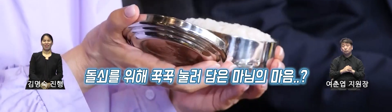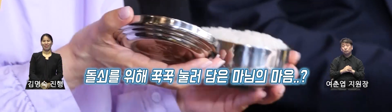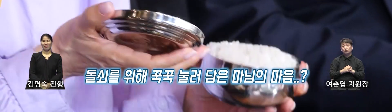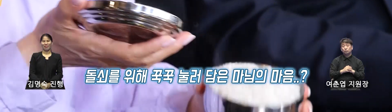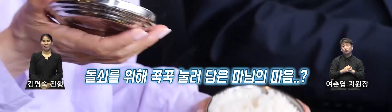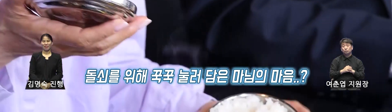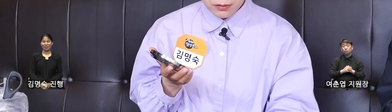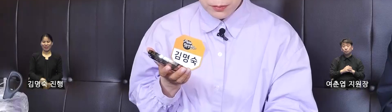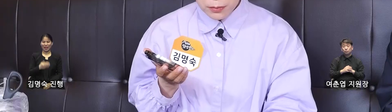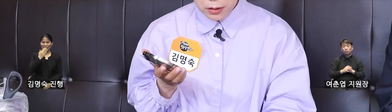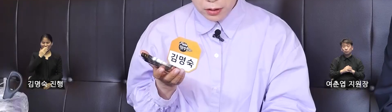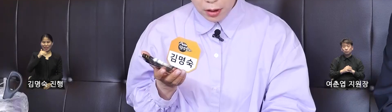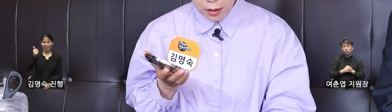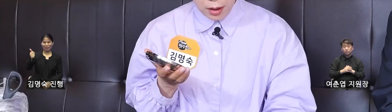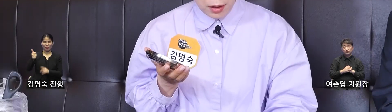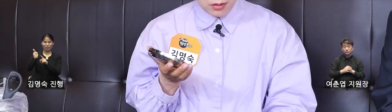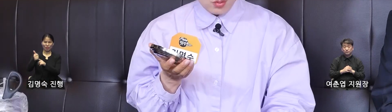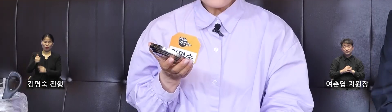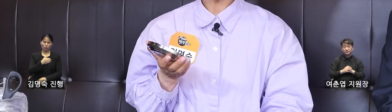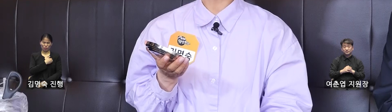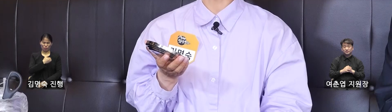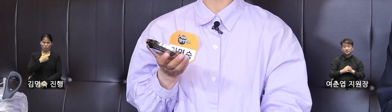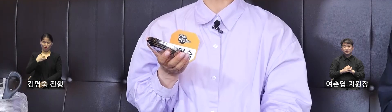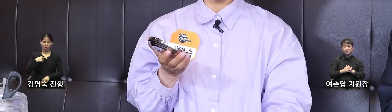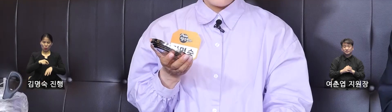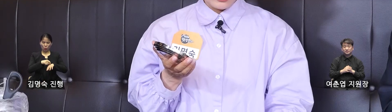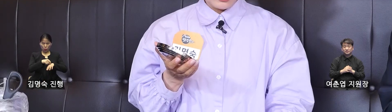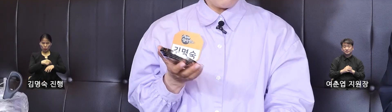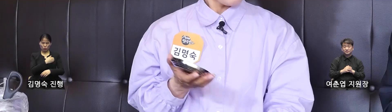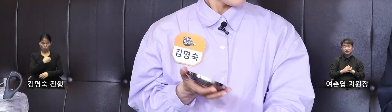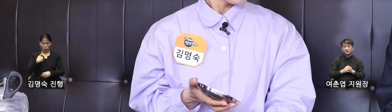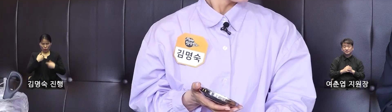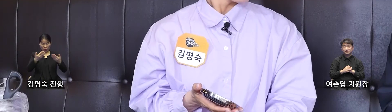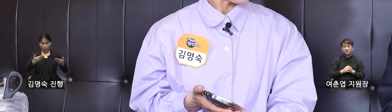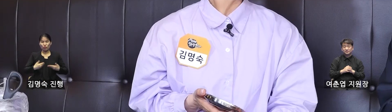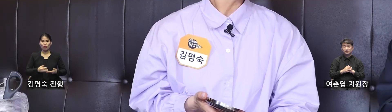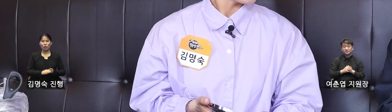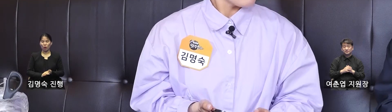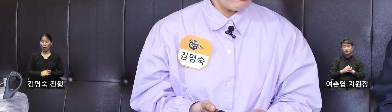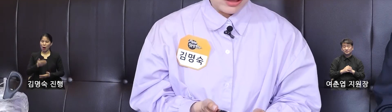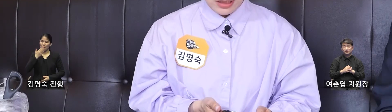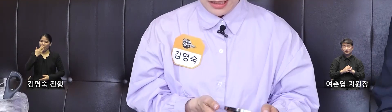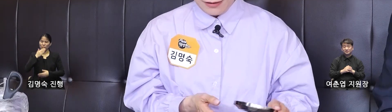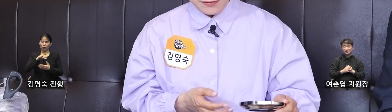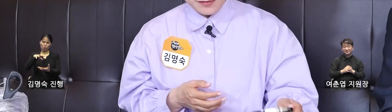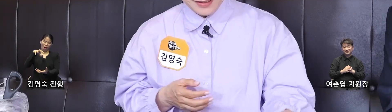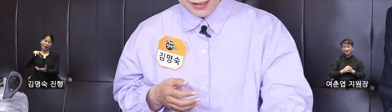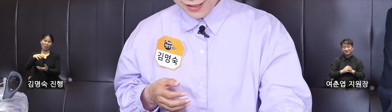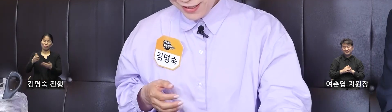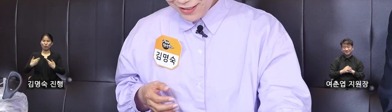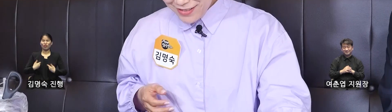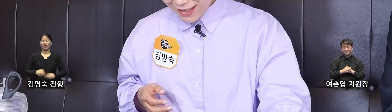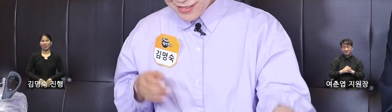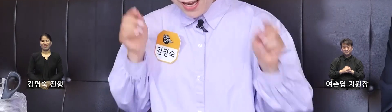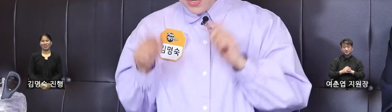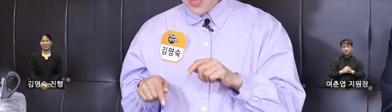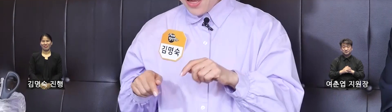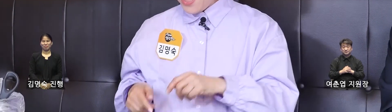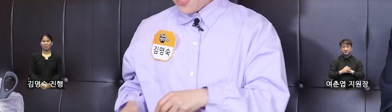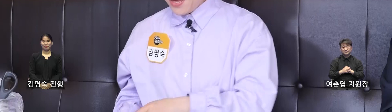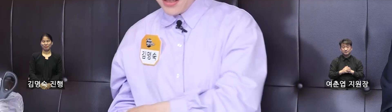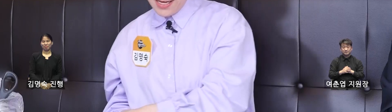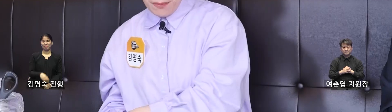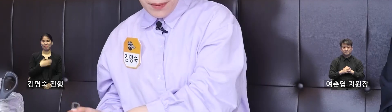아이고, 우리 사장님 고기도 퍼주시더니 밥도 다 퍼주시네. 자,